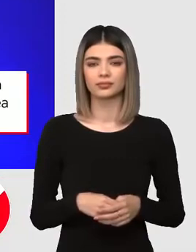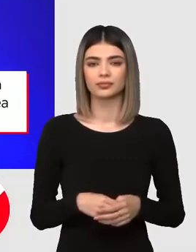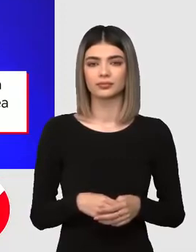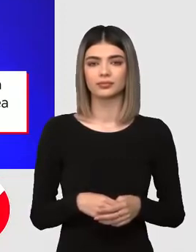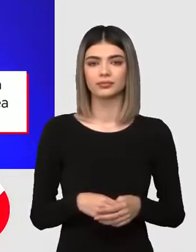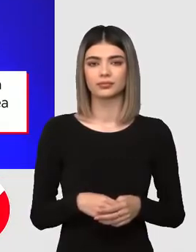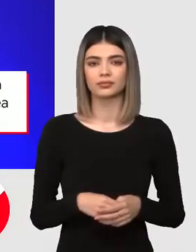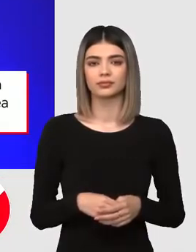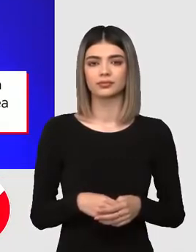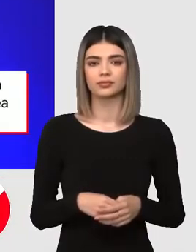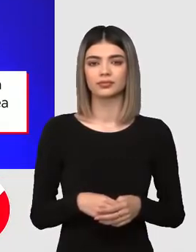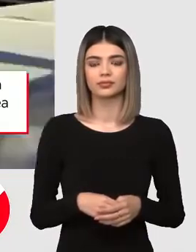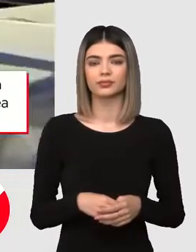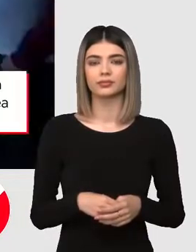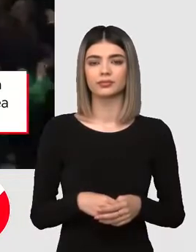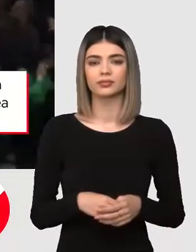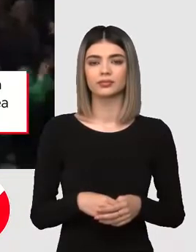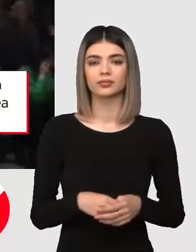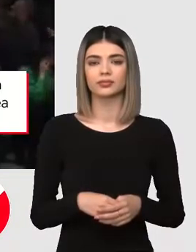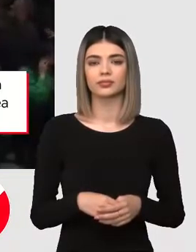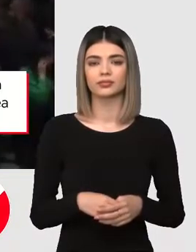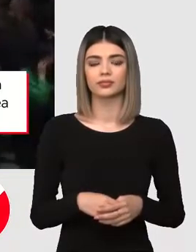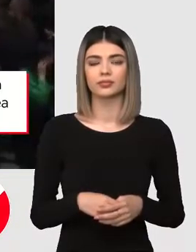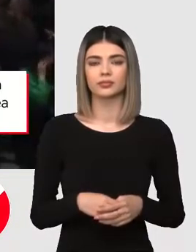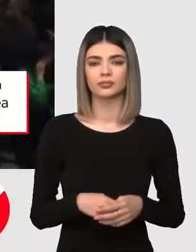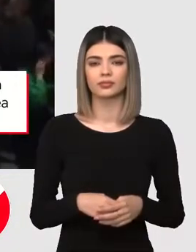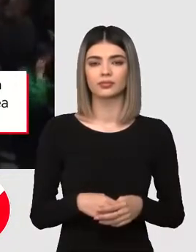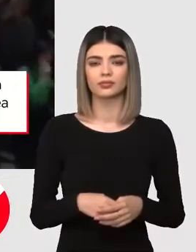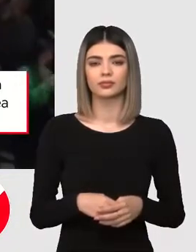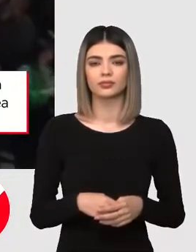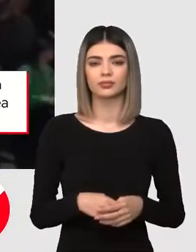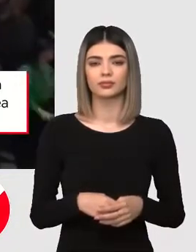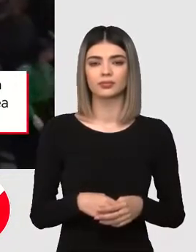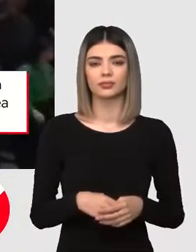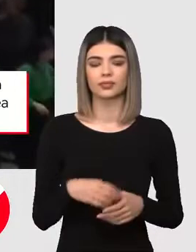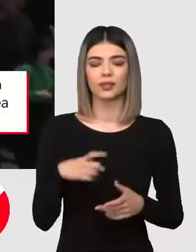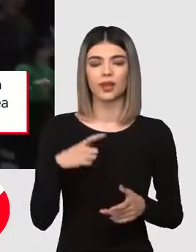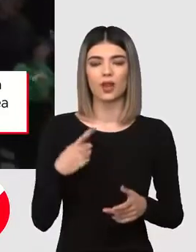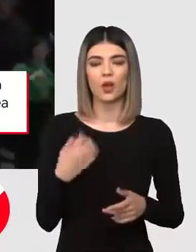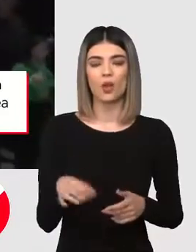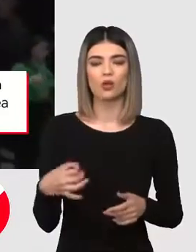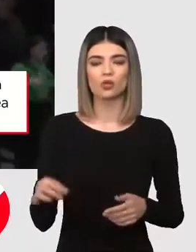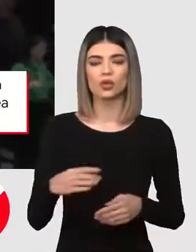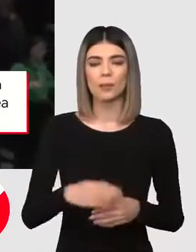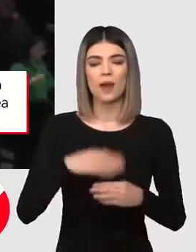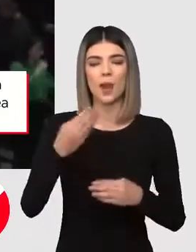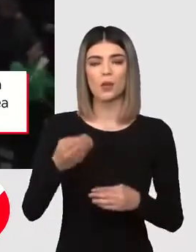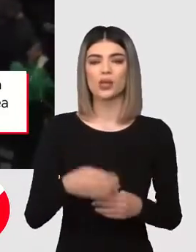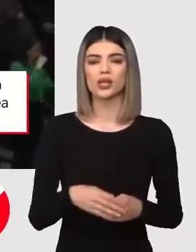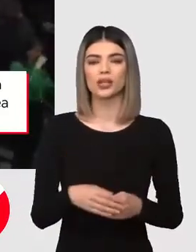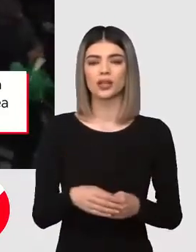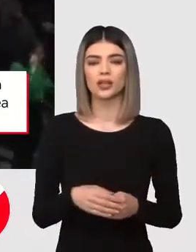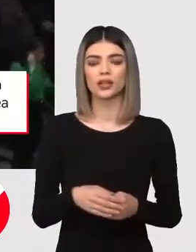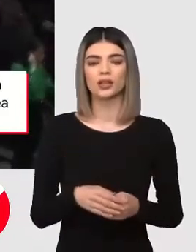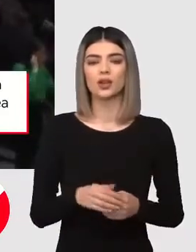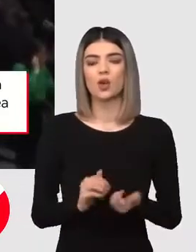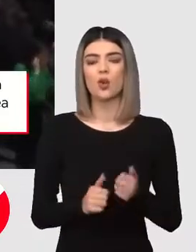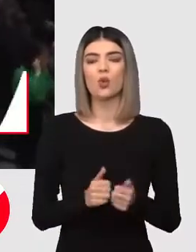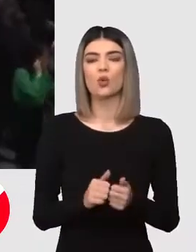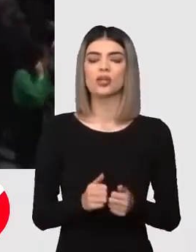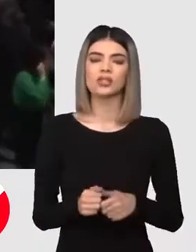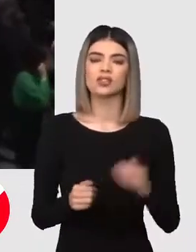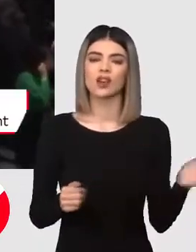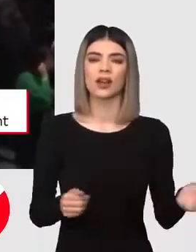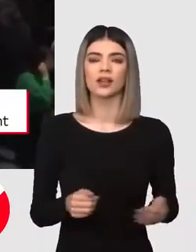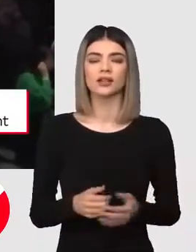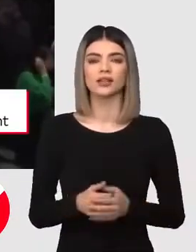peste 100 de deputați mai mulți decât extrema stângă, așa arată sondajele cel puțin.